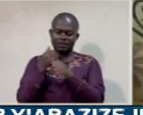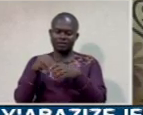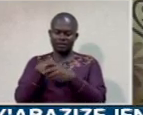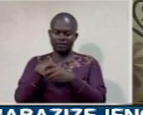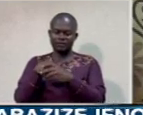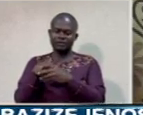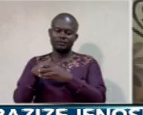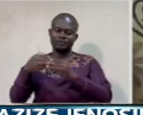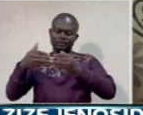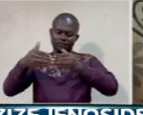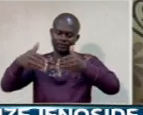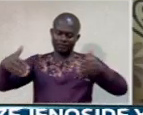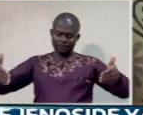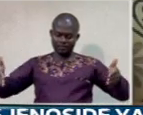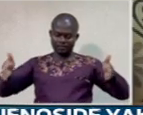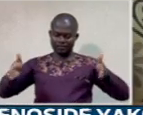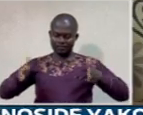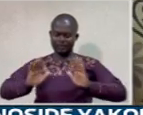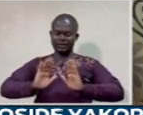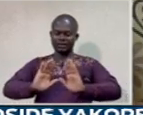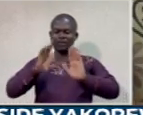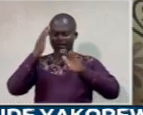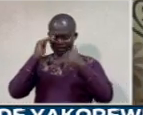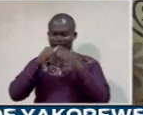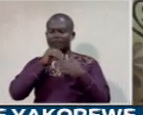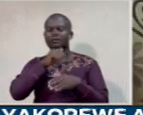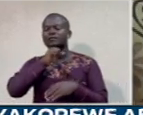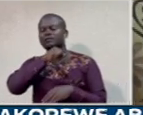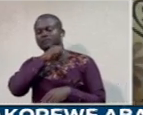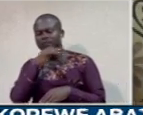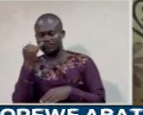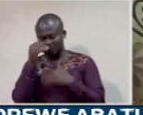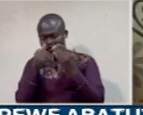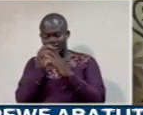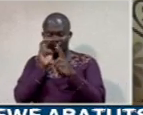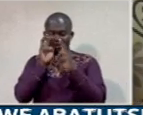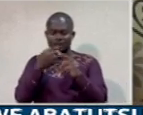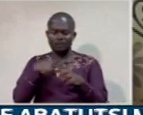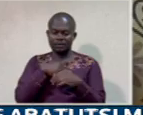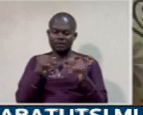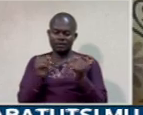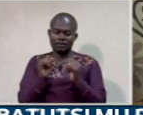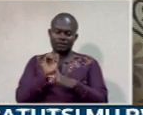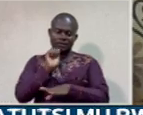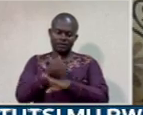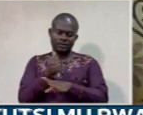mu mwihezo kugira ngo abantu badashobora kwanduzanya niba mwarabibonye twashigerageje no